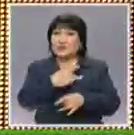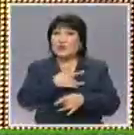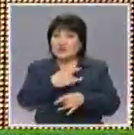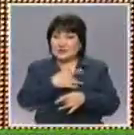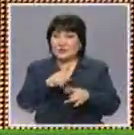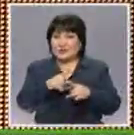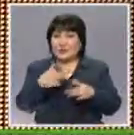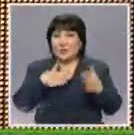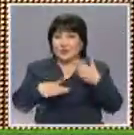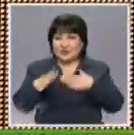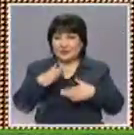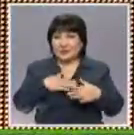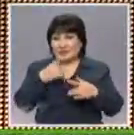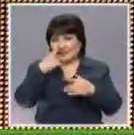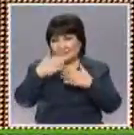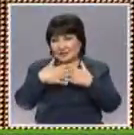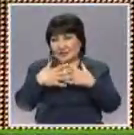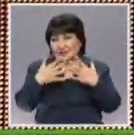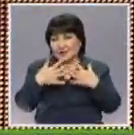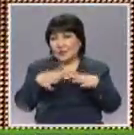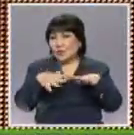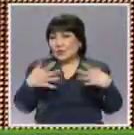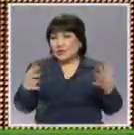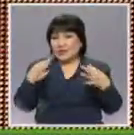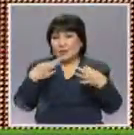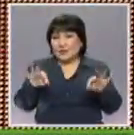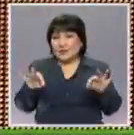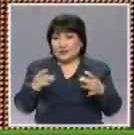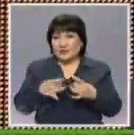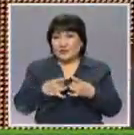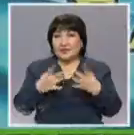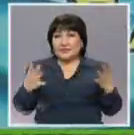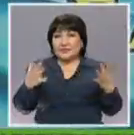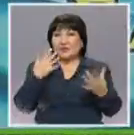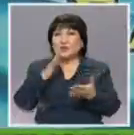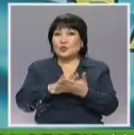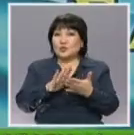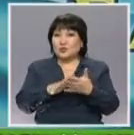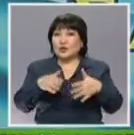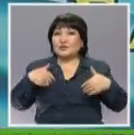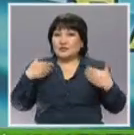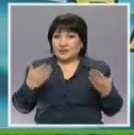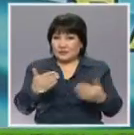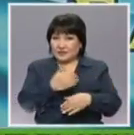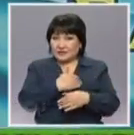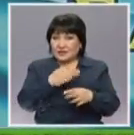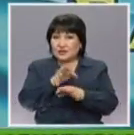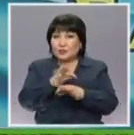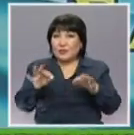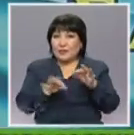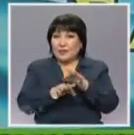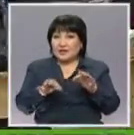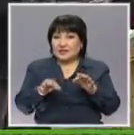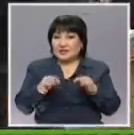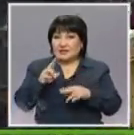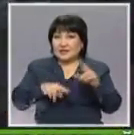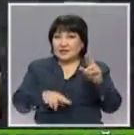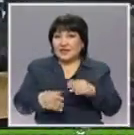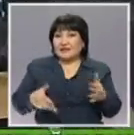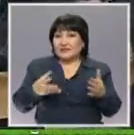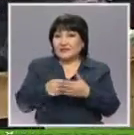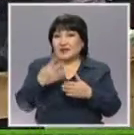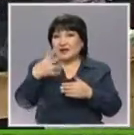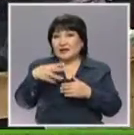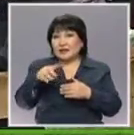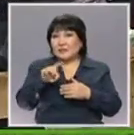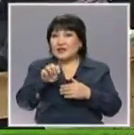жатқан үлкен тәуелсіздік мерекемізбен құттықтағым келеді. Жалпы жобаға салынған инвестиция 40 миллиард теңгені құрап